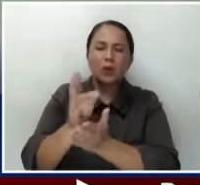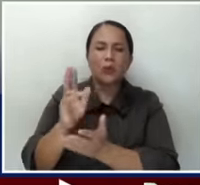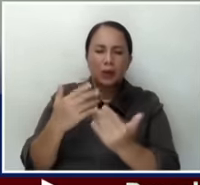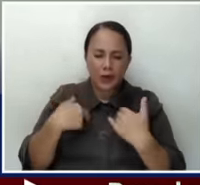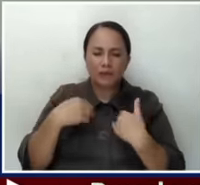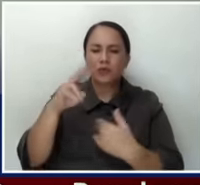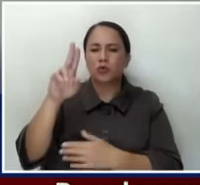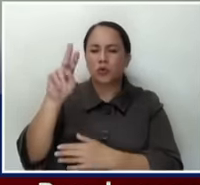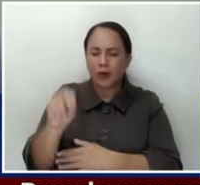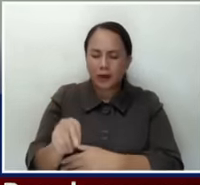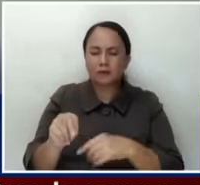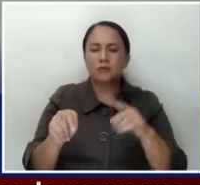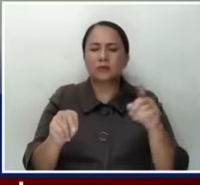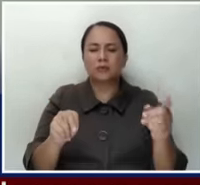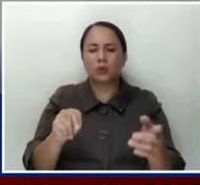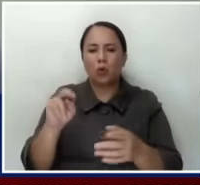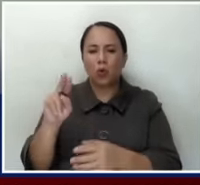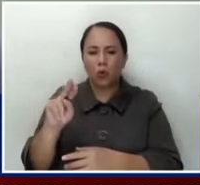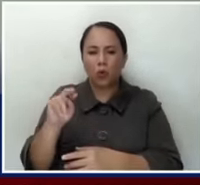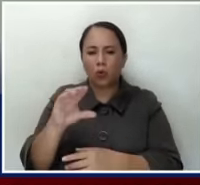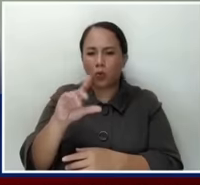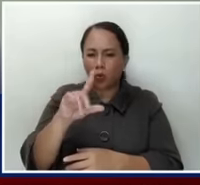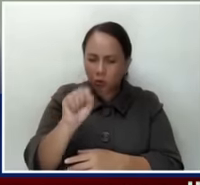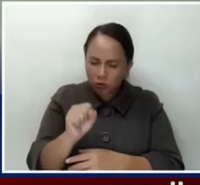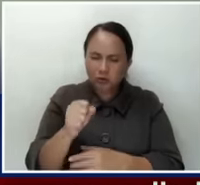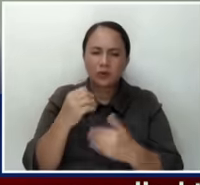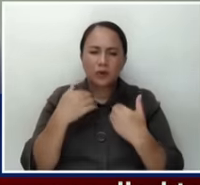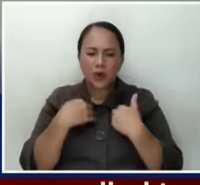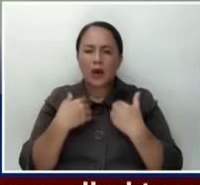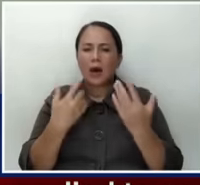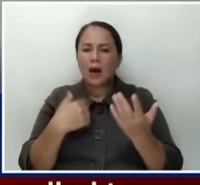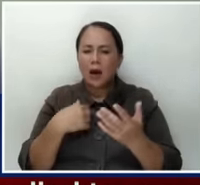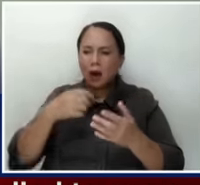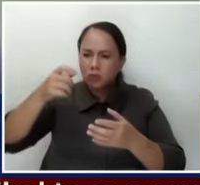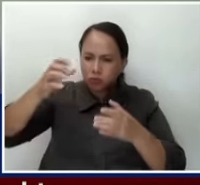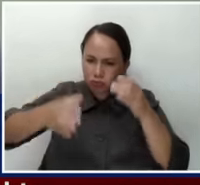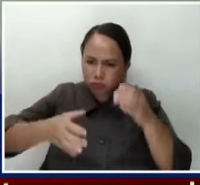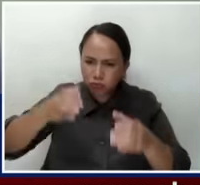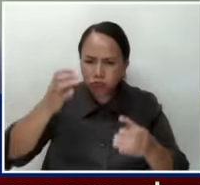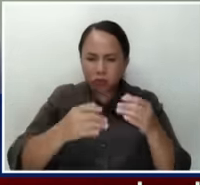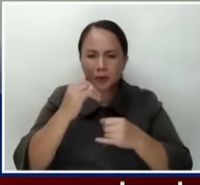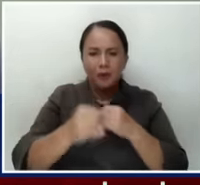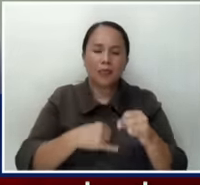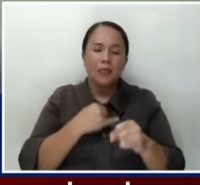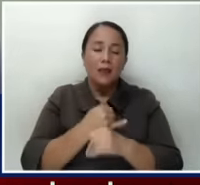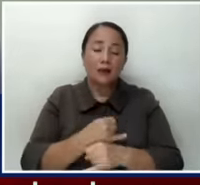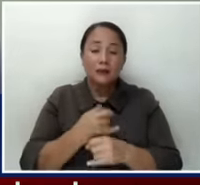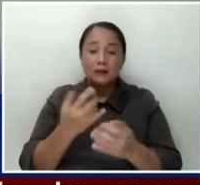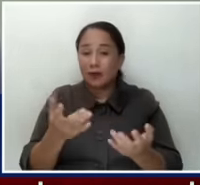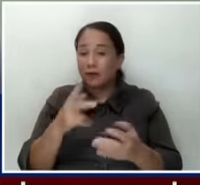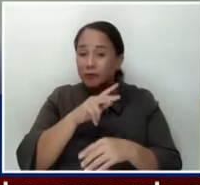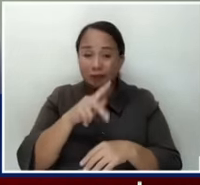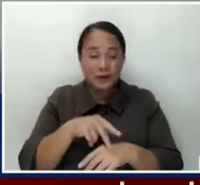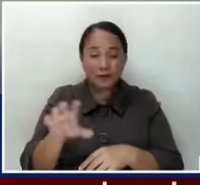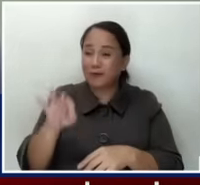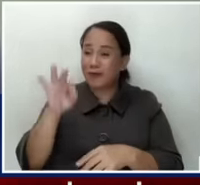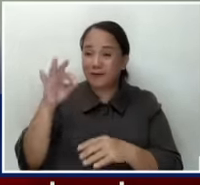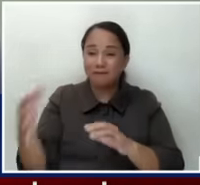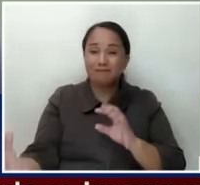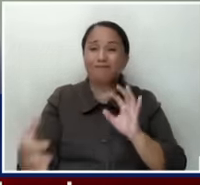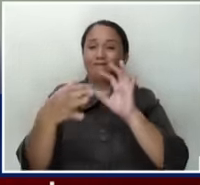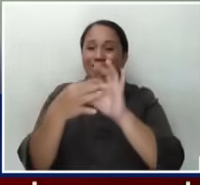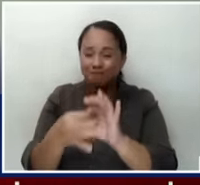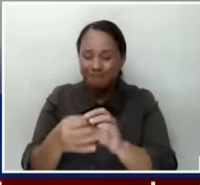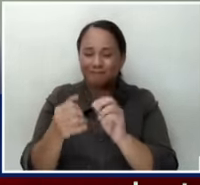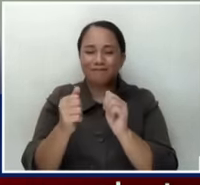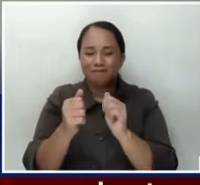on the Law of the Seas. We've got an arbitral tribunal. Nakahanap ng isa pang kakampi ang Pilipinas o sa pinaagresibong kilos